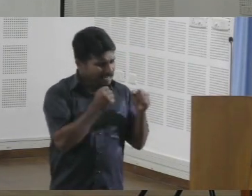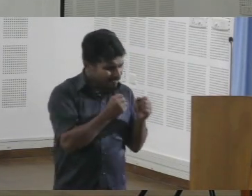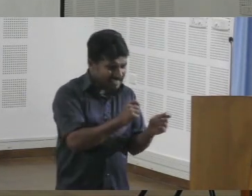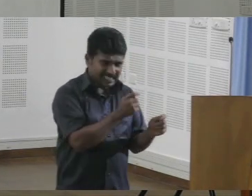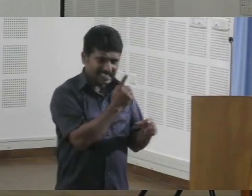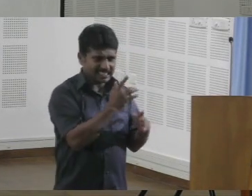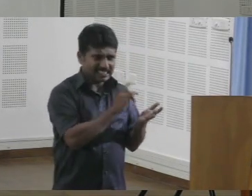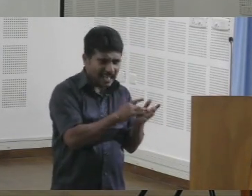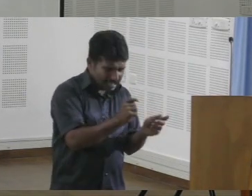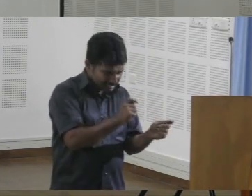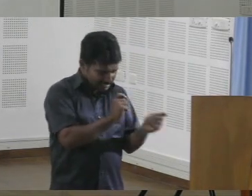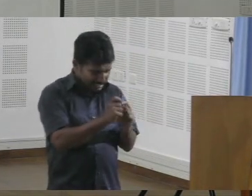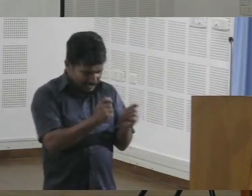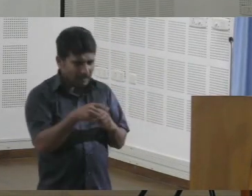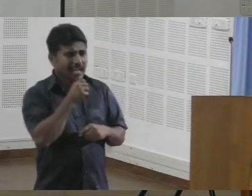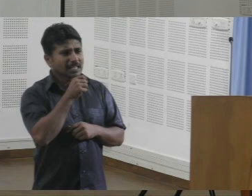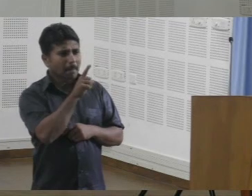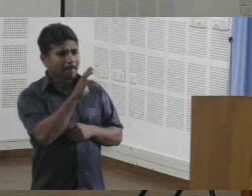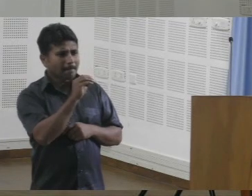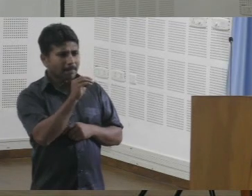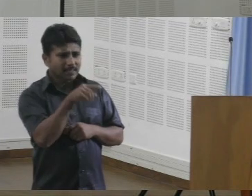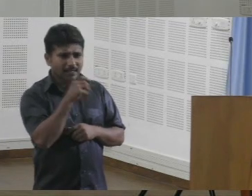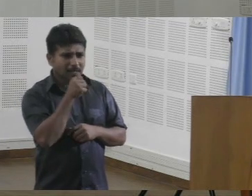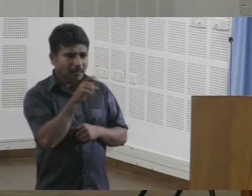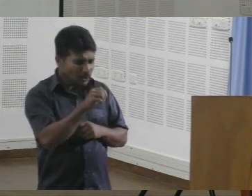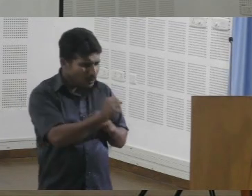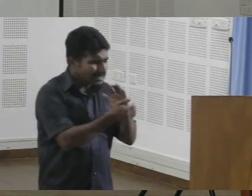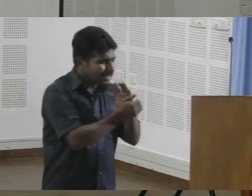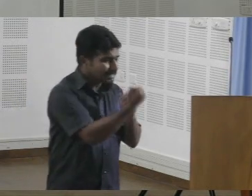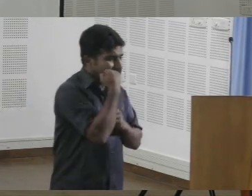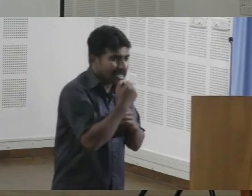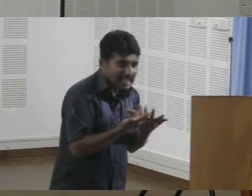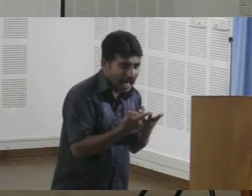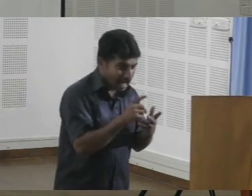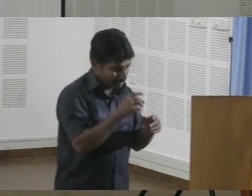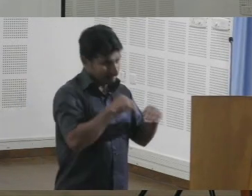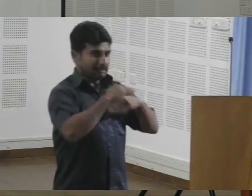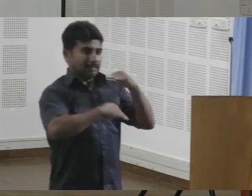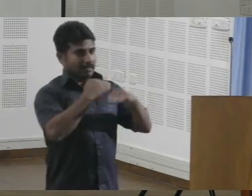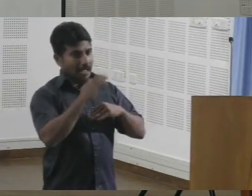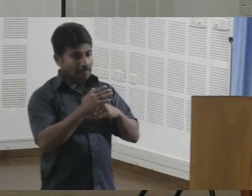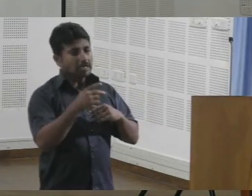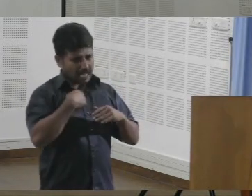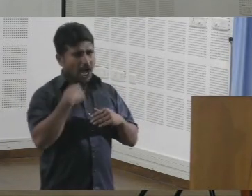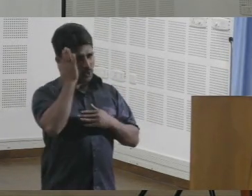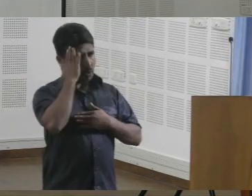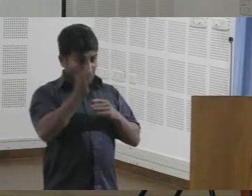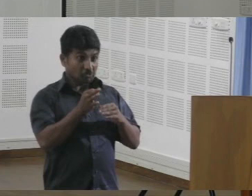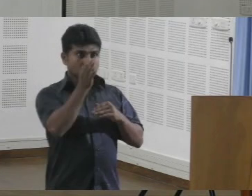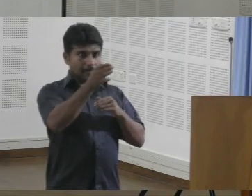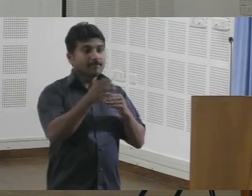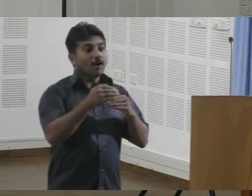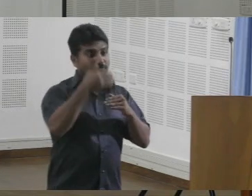ഇപ്പോൾ 10 വയസ്സായപ്പോഴേക്കും ഒരുവിധം അവൻ്റെ സ്ട്രെങ്ത്തൊക്കെ കണ്ടുപിടിച്ച് ഇവിടെ എത്തി. ഇനിയും ഒരുപാട് ദൂരം പോകാനുണ്ട്, ഒരുപാട്